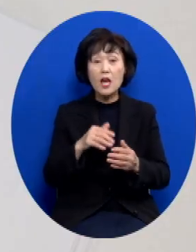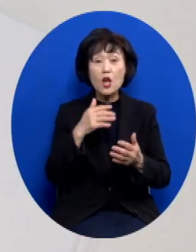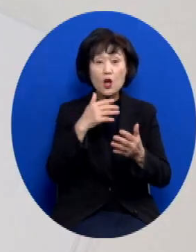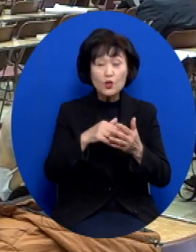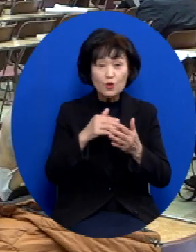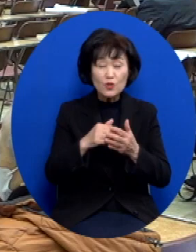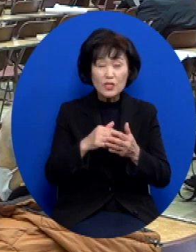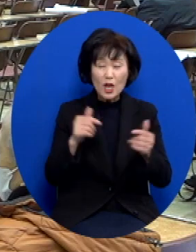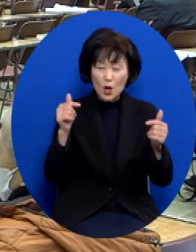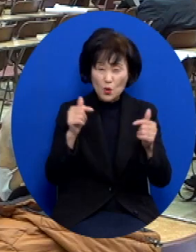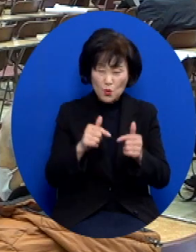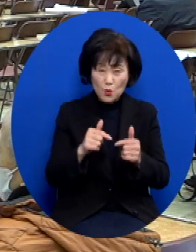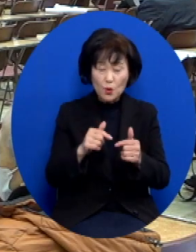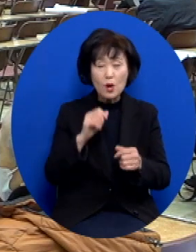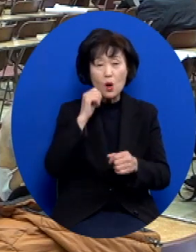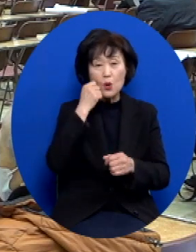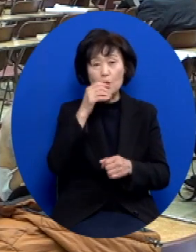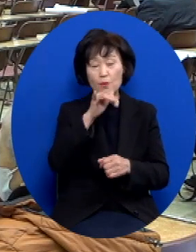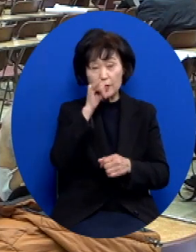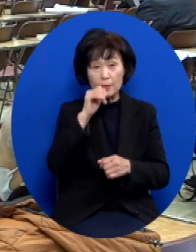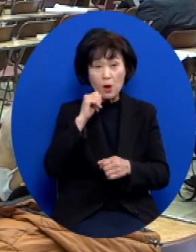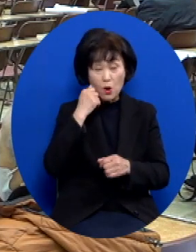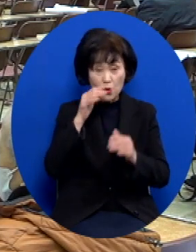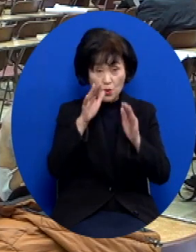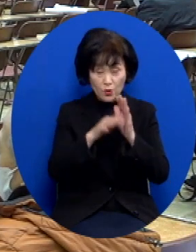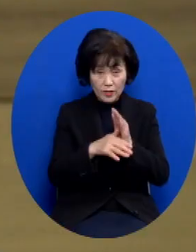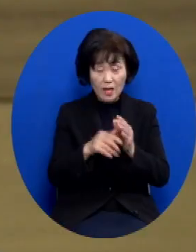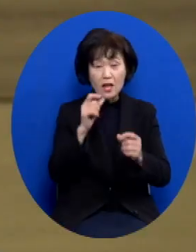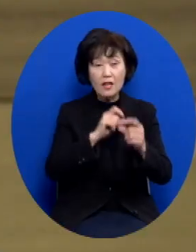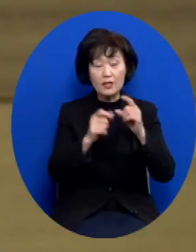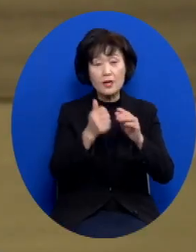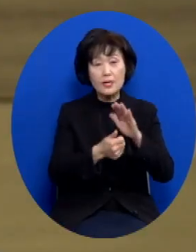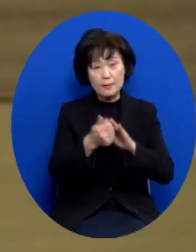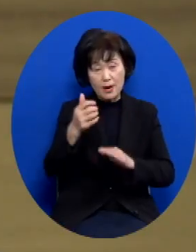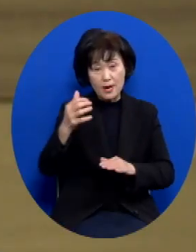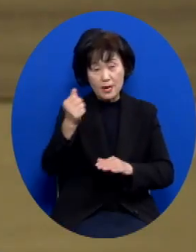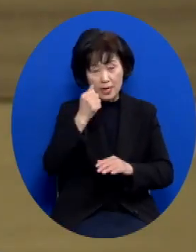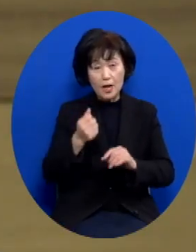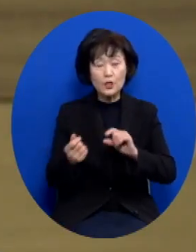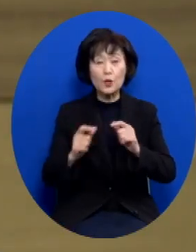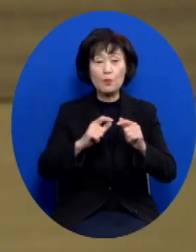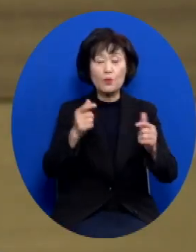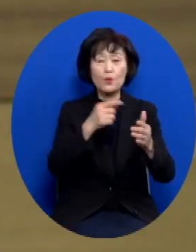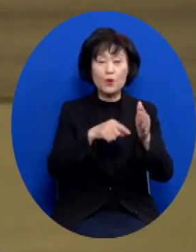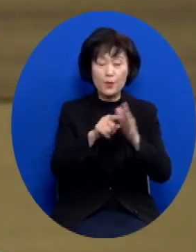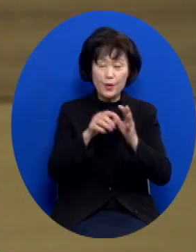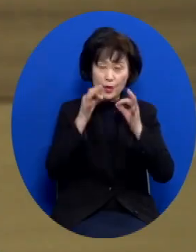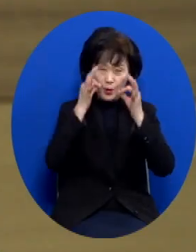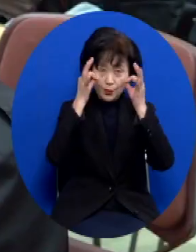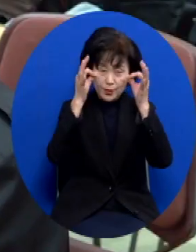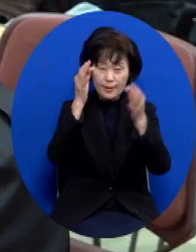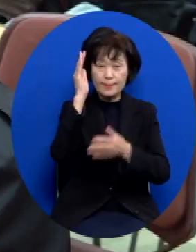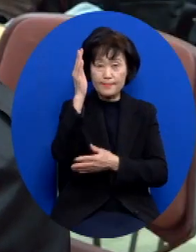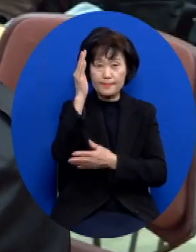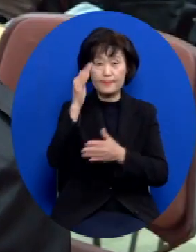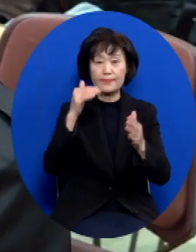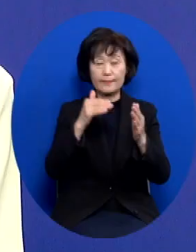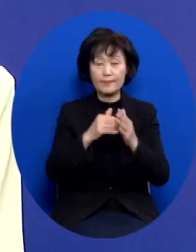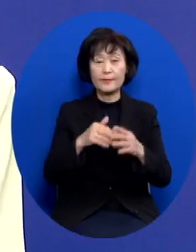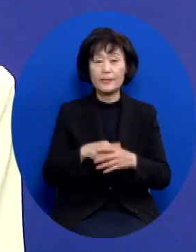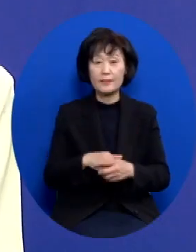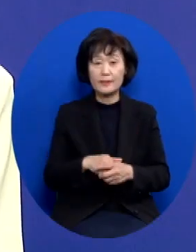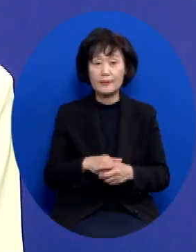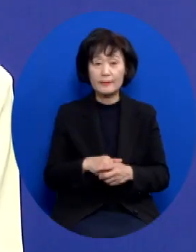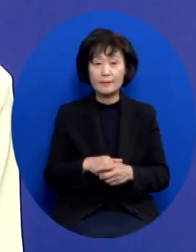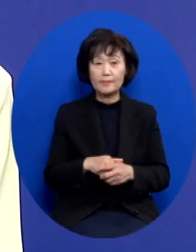양적 감소를 겪고 있다며 어려울수록 희망을 갖고 신학교육의 부흥을 위해 힘써야 한다고 밝혔습니다.